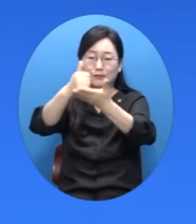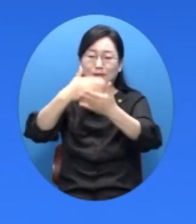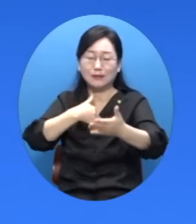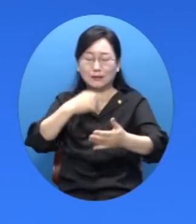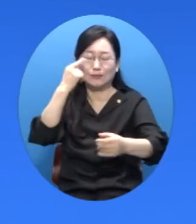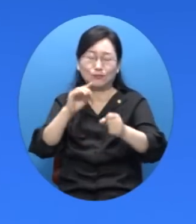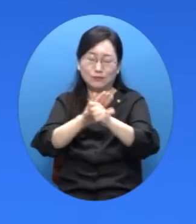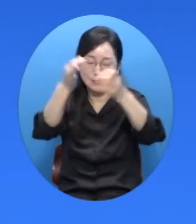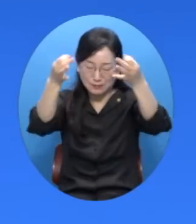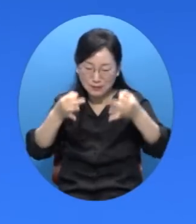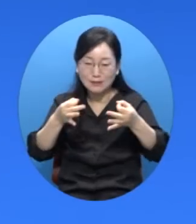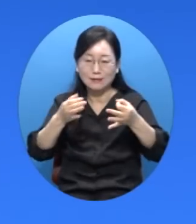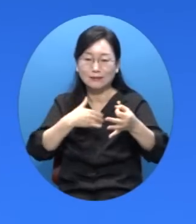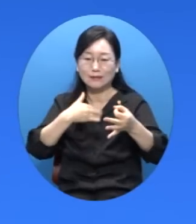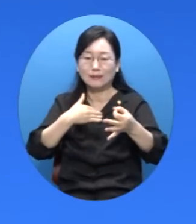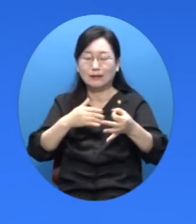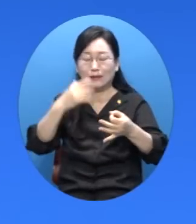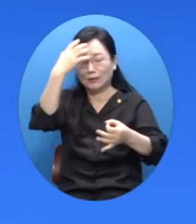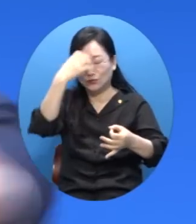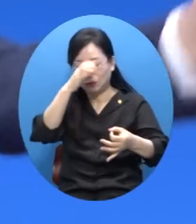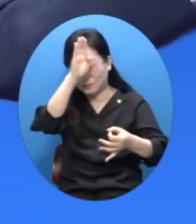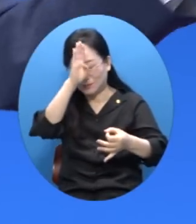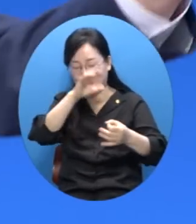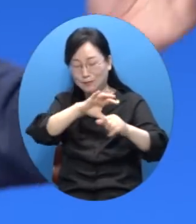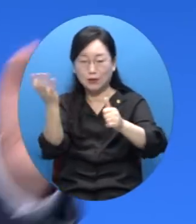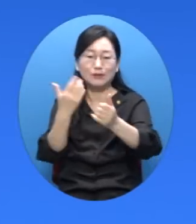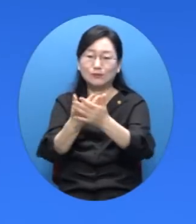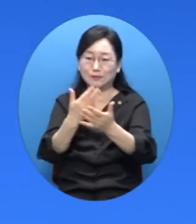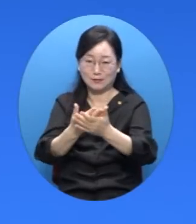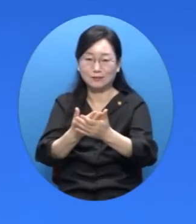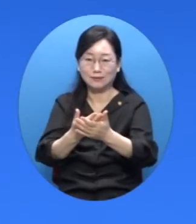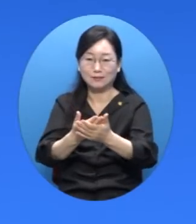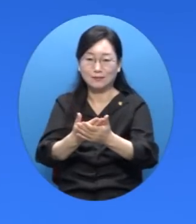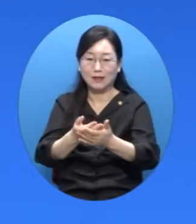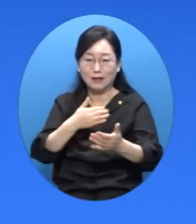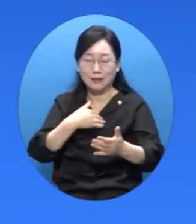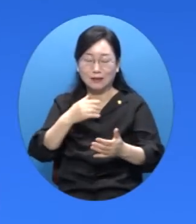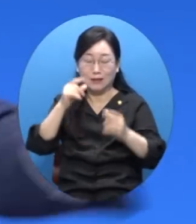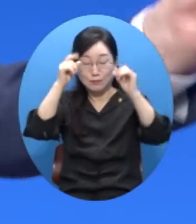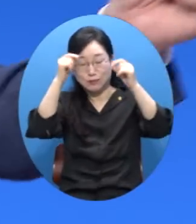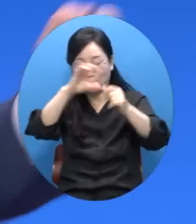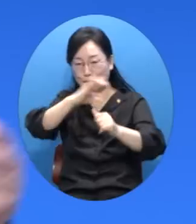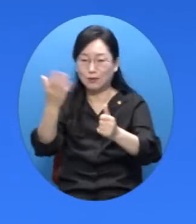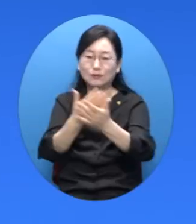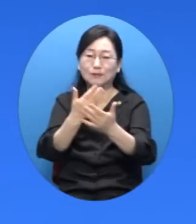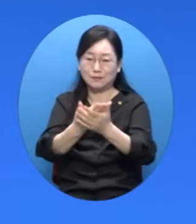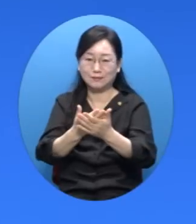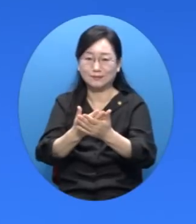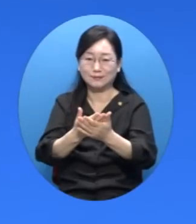나를 불쌍히 여겨서 나를 이 우울증에서 벗어나게 하여 주옵소서. 나를 불면증에서 벗어나게 하여